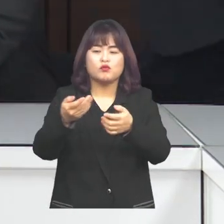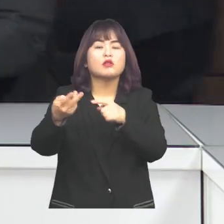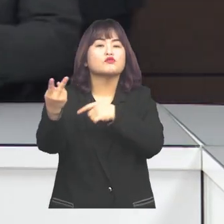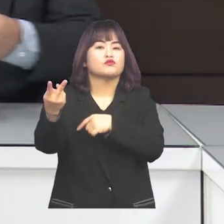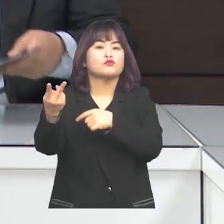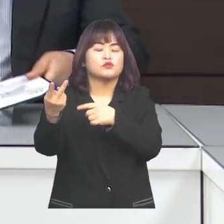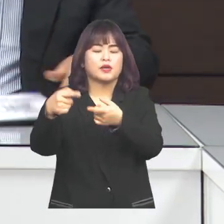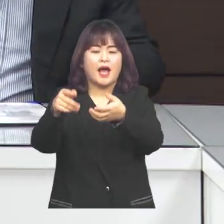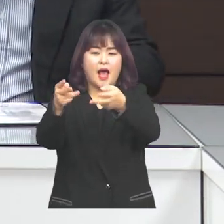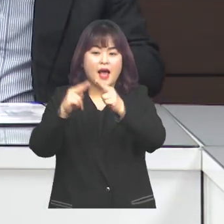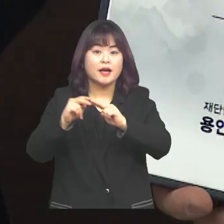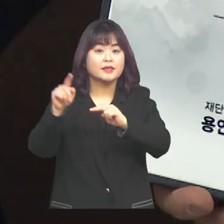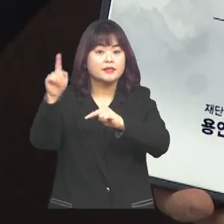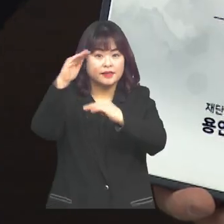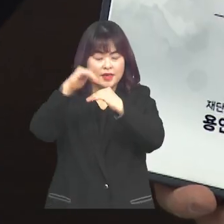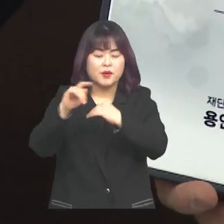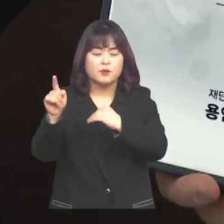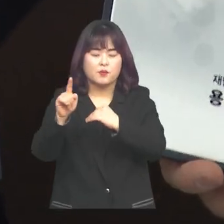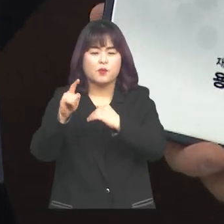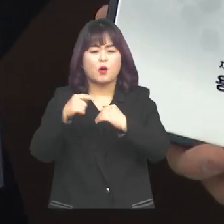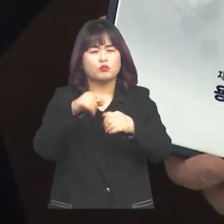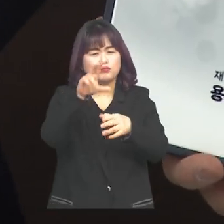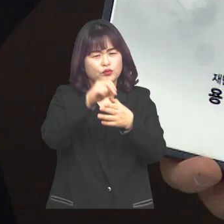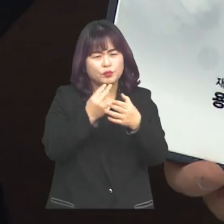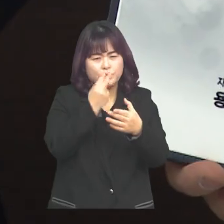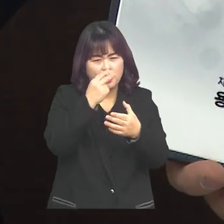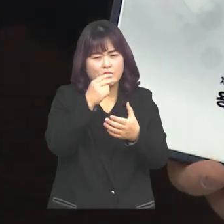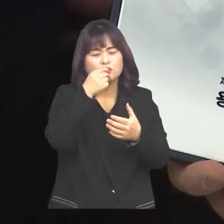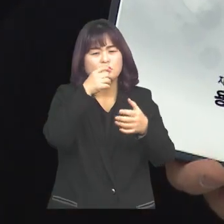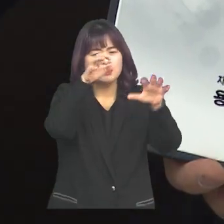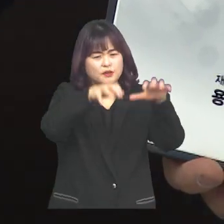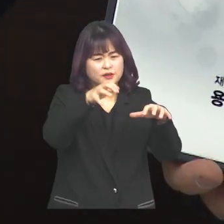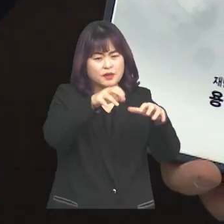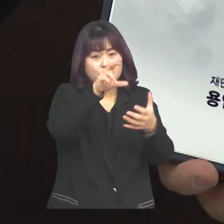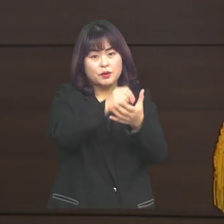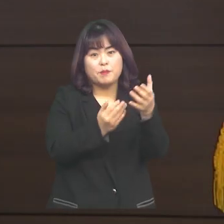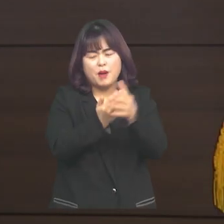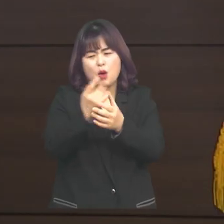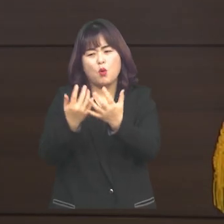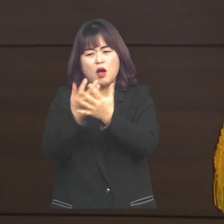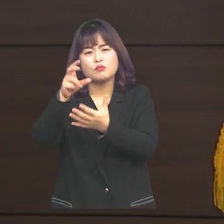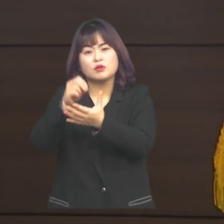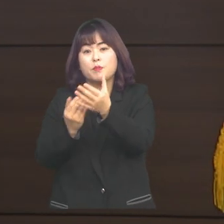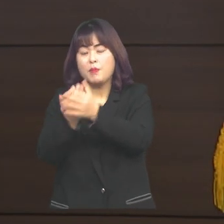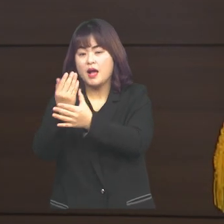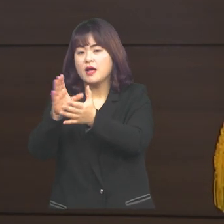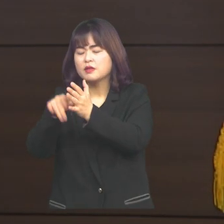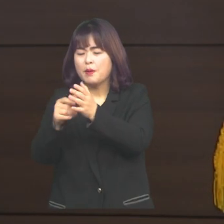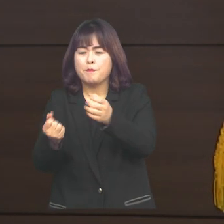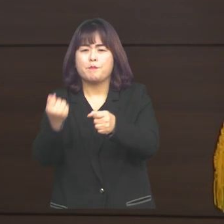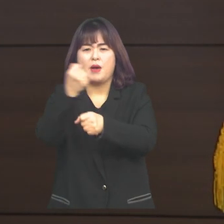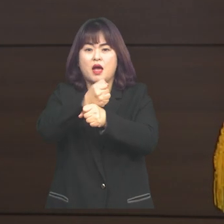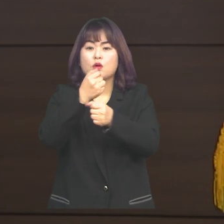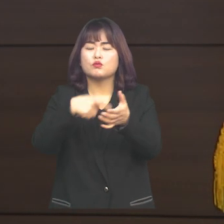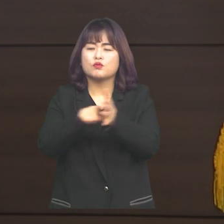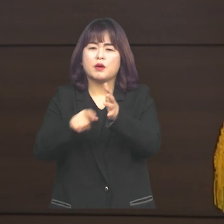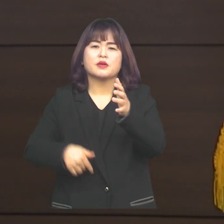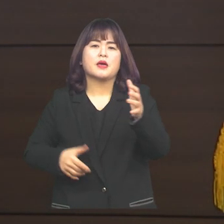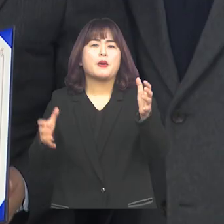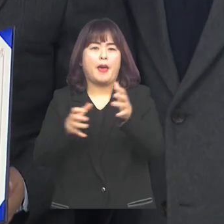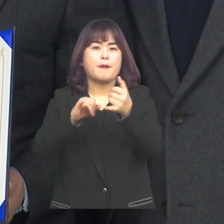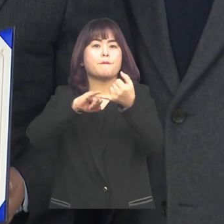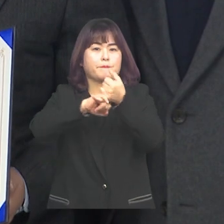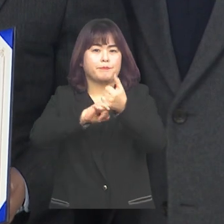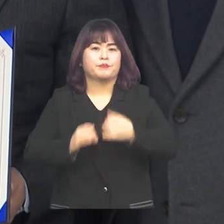체결한 두 단체는 시민의 생명과 안전에 직결된 수해나 화재 사고가 발생할 경우 신속한 피해 복구 작업에 힘을